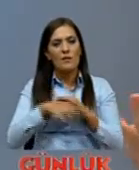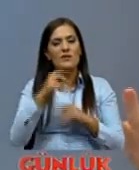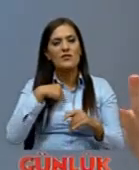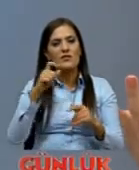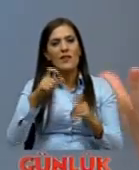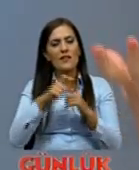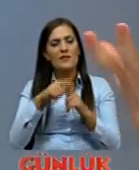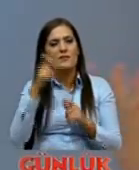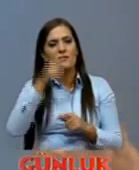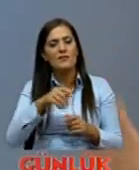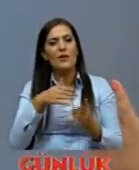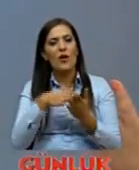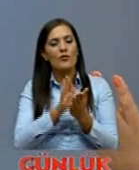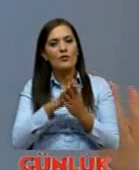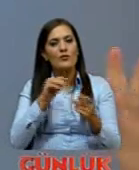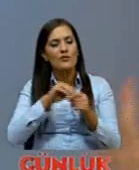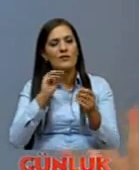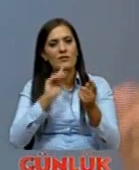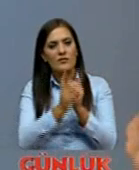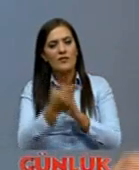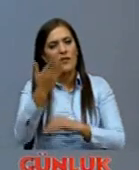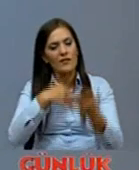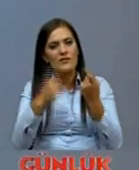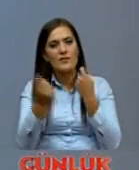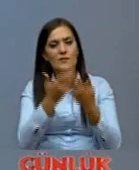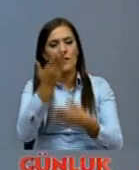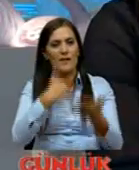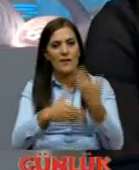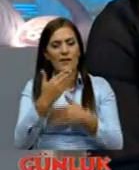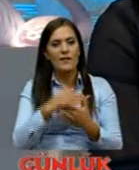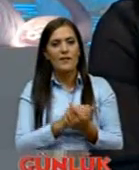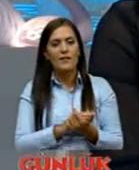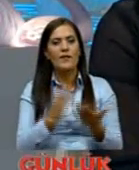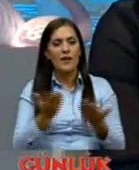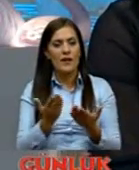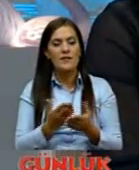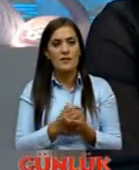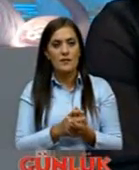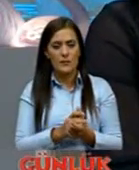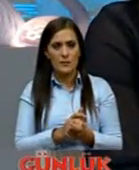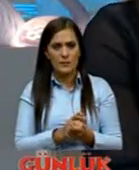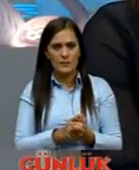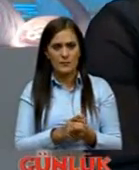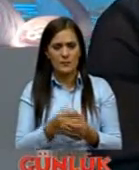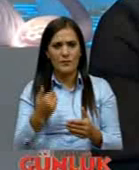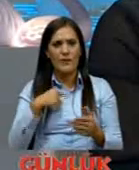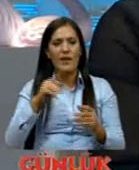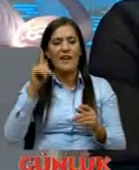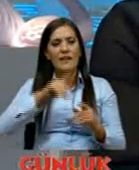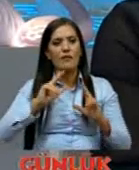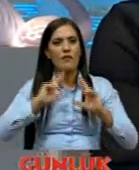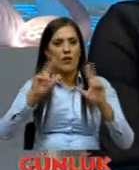Ceylan Deliktaş'ı da bir tanıyalım. Ödüllerinizi bize anlatın, çalışmalarınızı anlatın. Evet, evet. Aslında altyapı